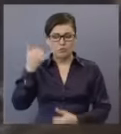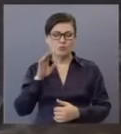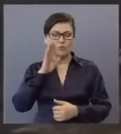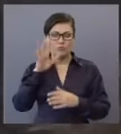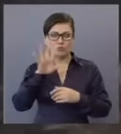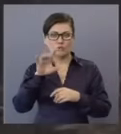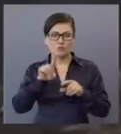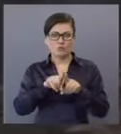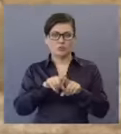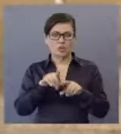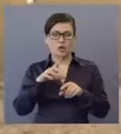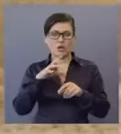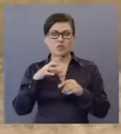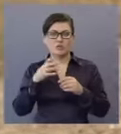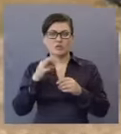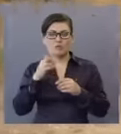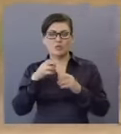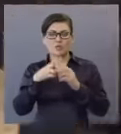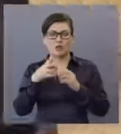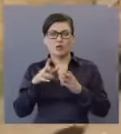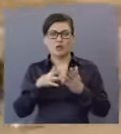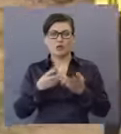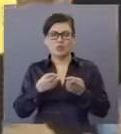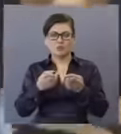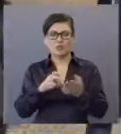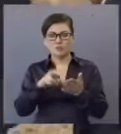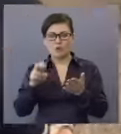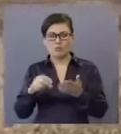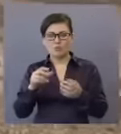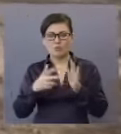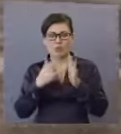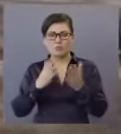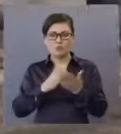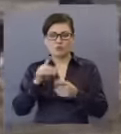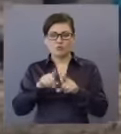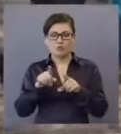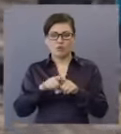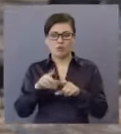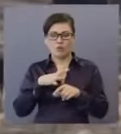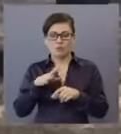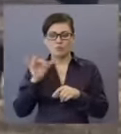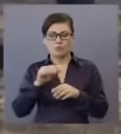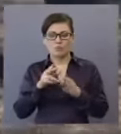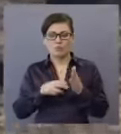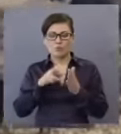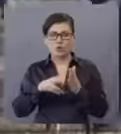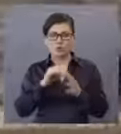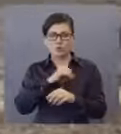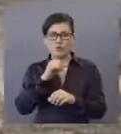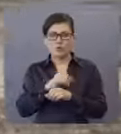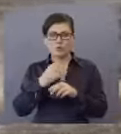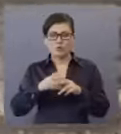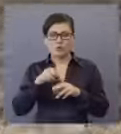5-ке таяу САС станциясында 12 вагон рельстен шығып кеткен. Салдарынан 8 бағыт бойынша жолаушы тасымалдайтын поездар тоқтап